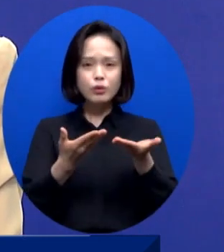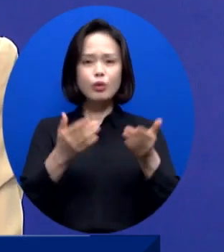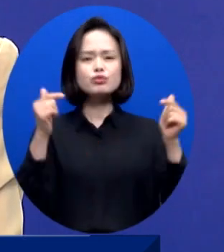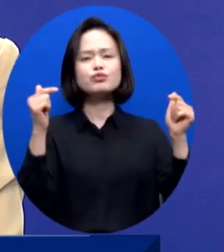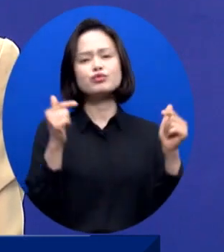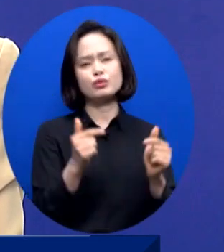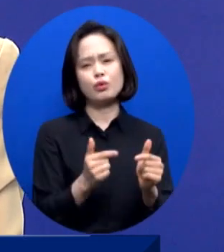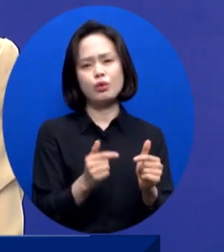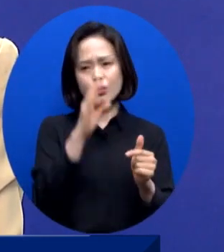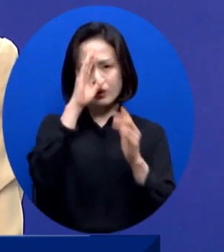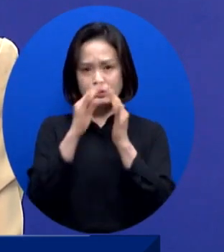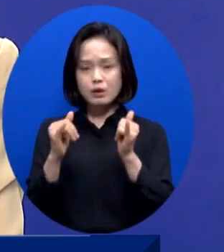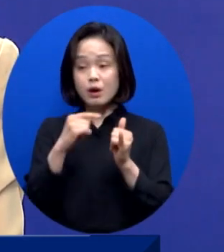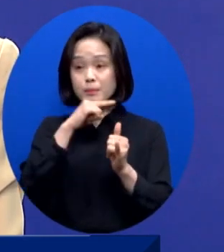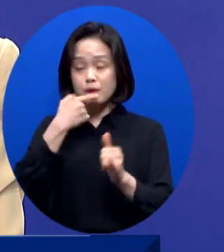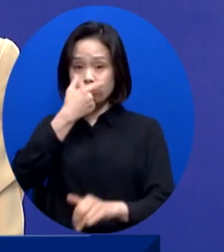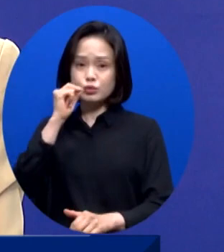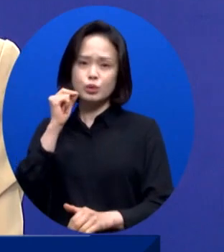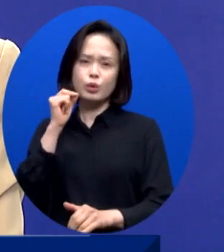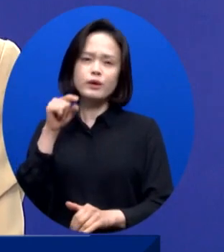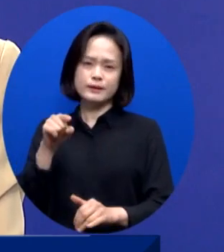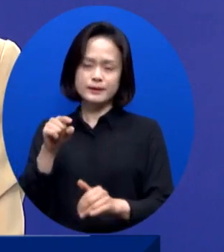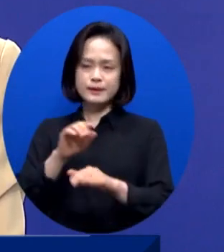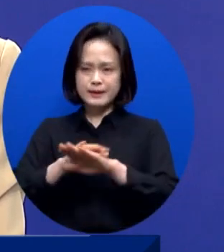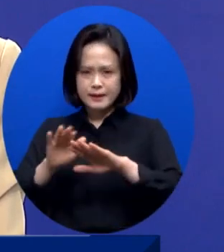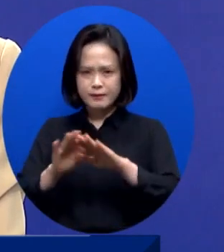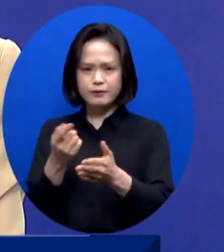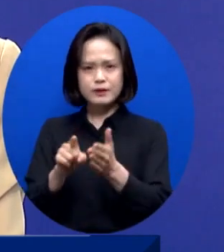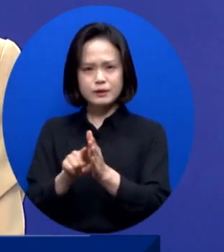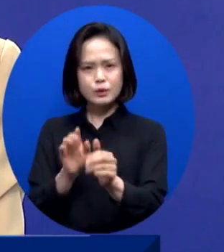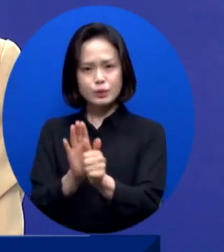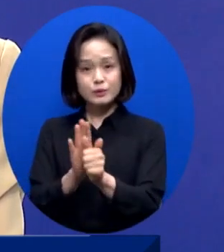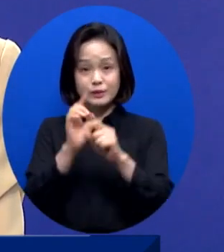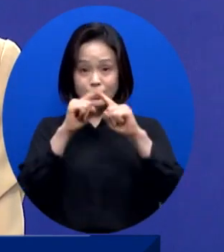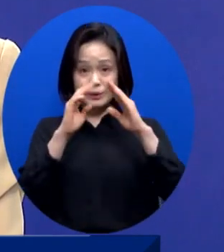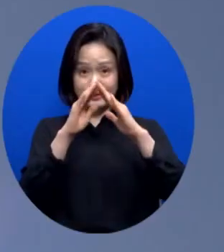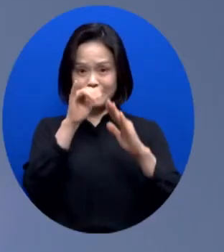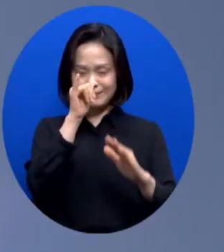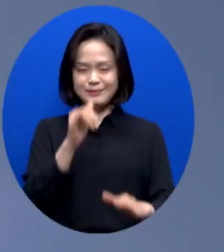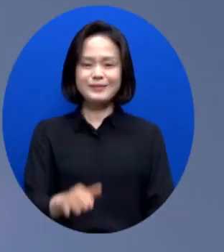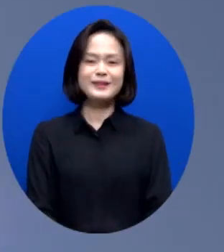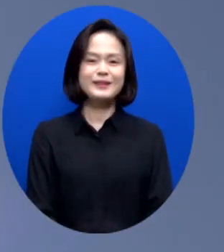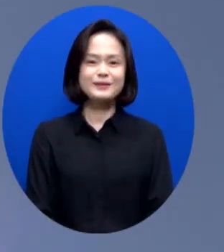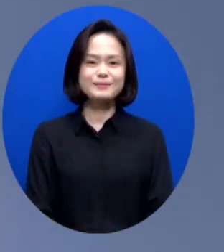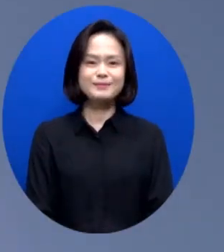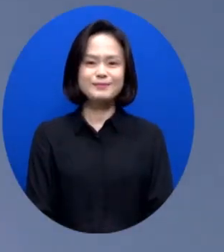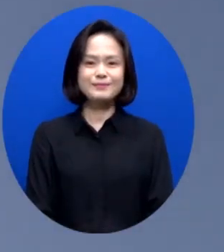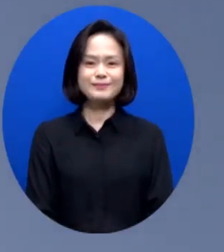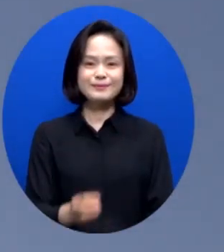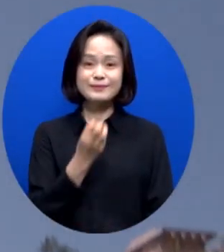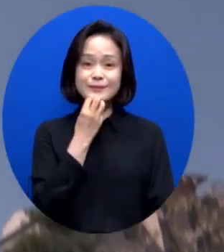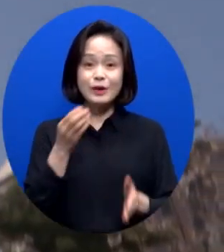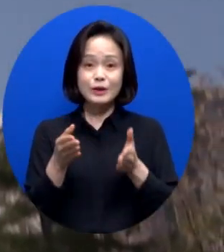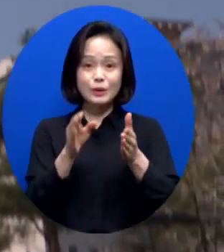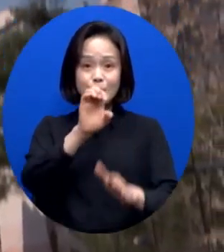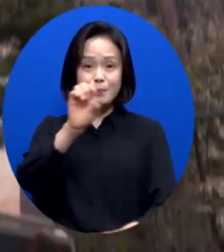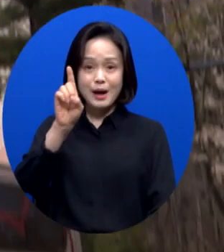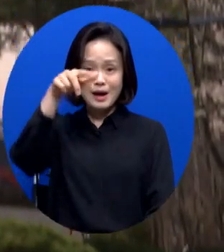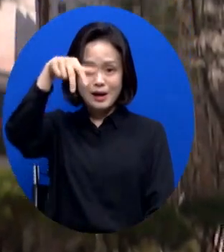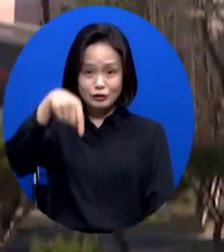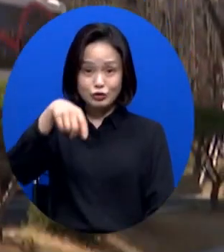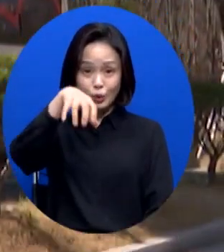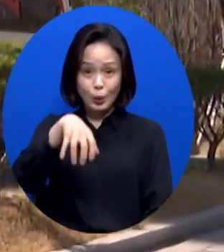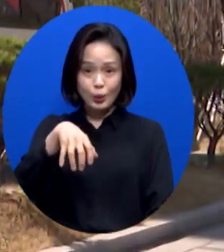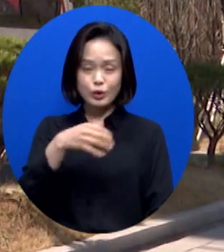헌혈운동 을 이어오고 있는데요 그 현장을 취재했습니다 서연호 기자입니다 경기도 파주에 위치한 충만한 교회